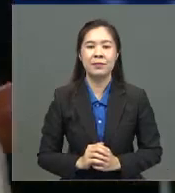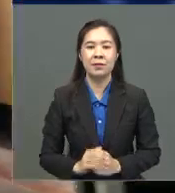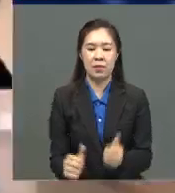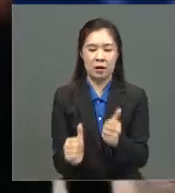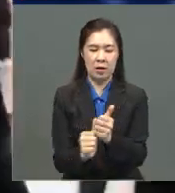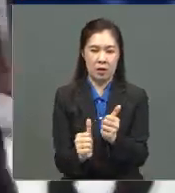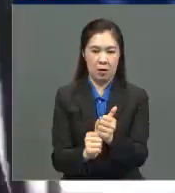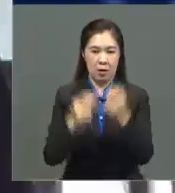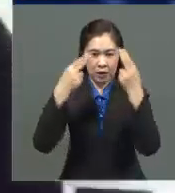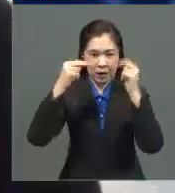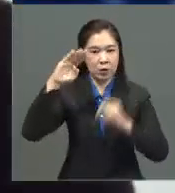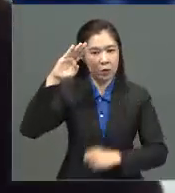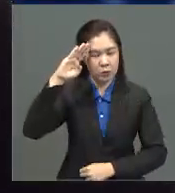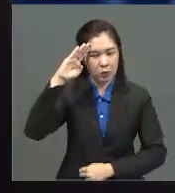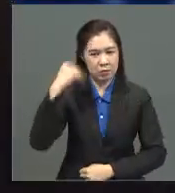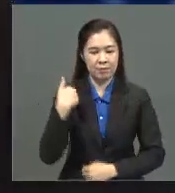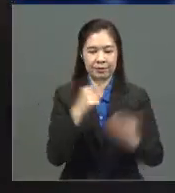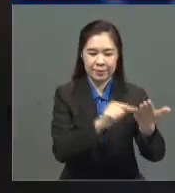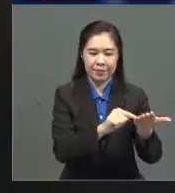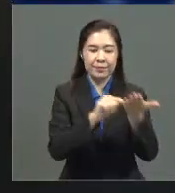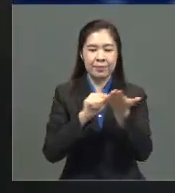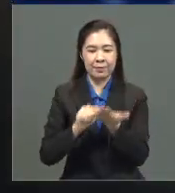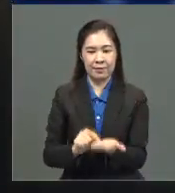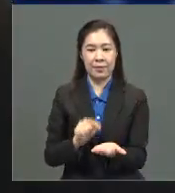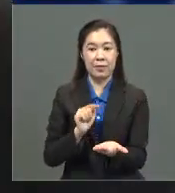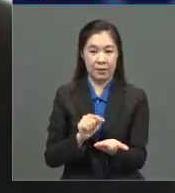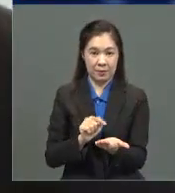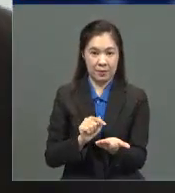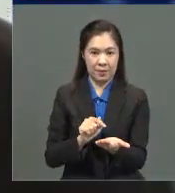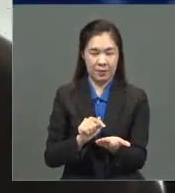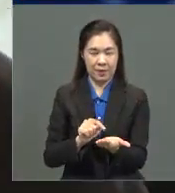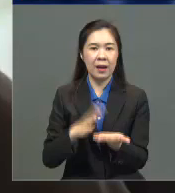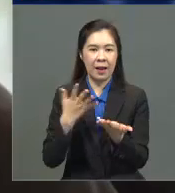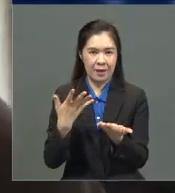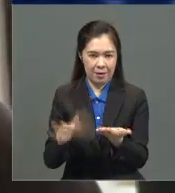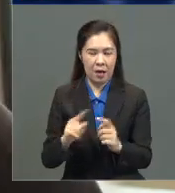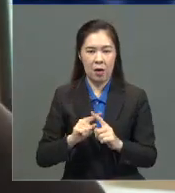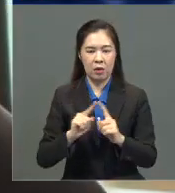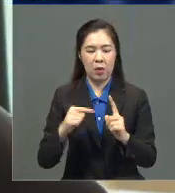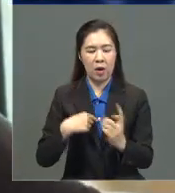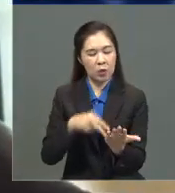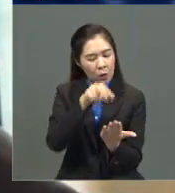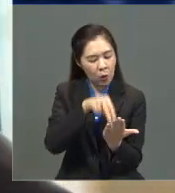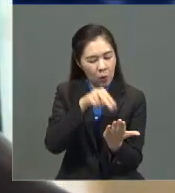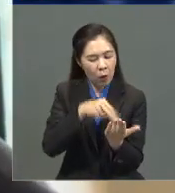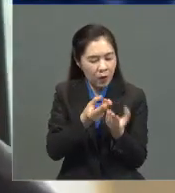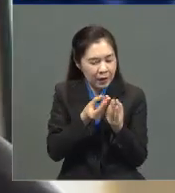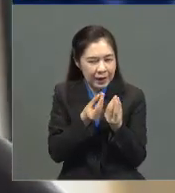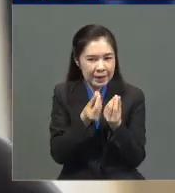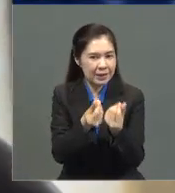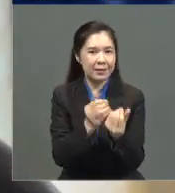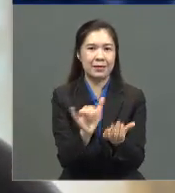วิษณุเครืองามรองนายกรัฐมนตรีบอกว่าได้รับร่างแก้ไขรัฐธรรมนูญของพรรคร่วมรัฐบาลแล้วแต่ว่ายังไม่ได้เข้าไปดูในรายละเอียด